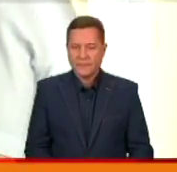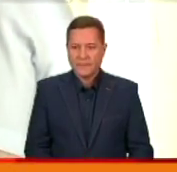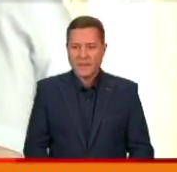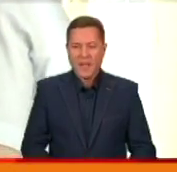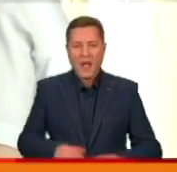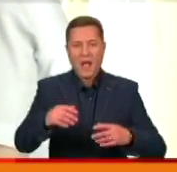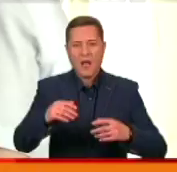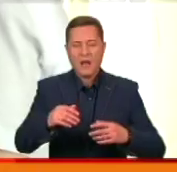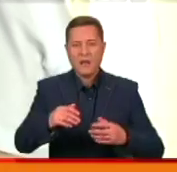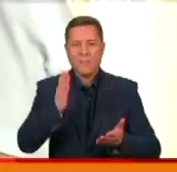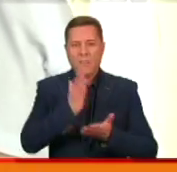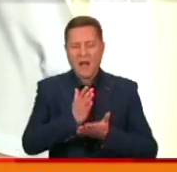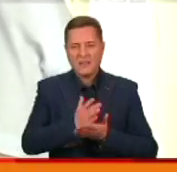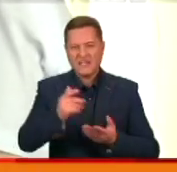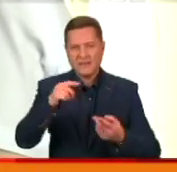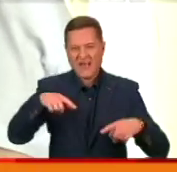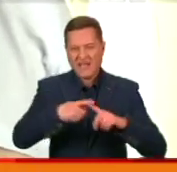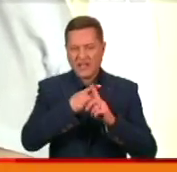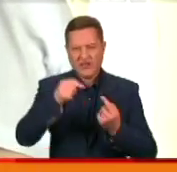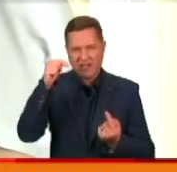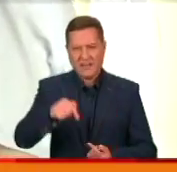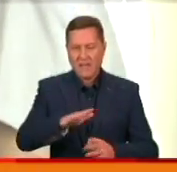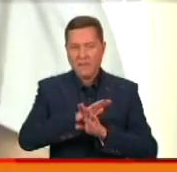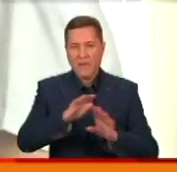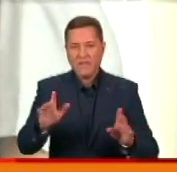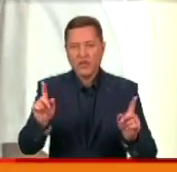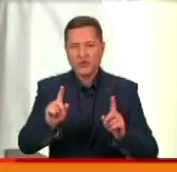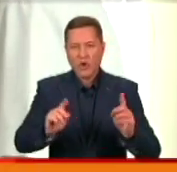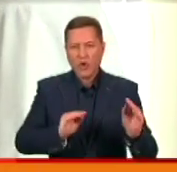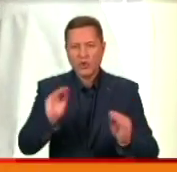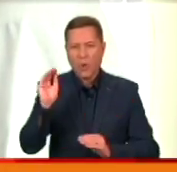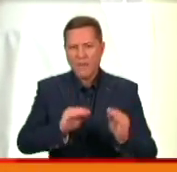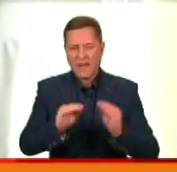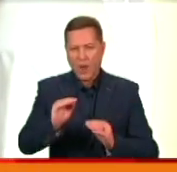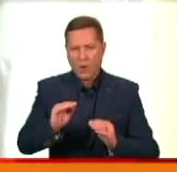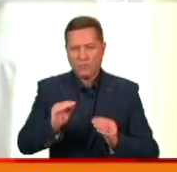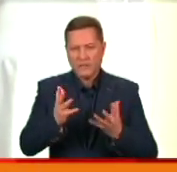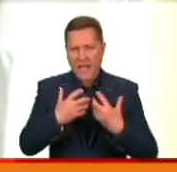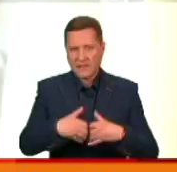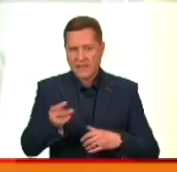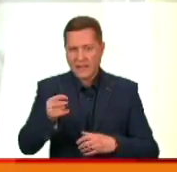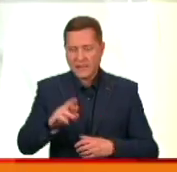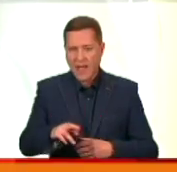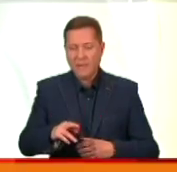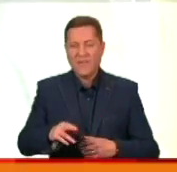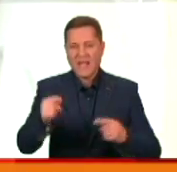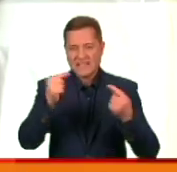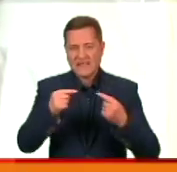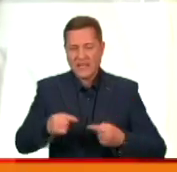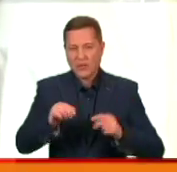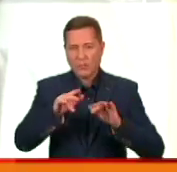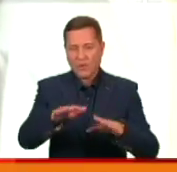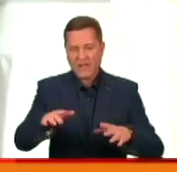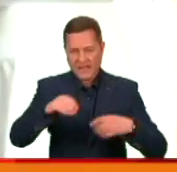технічні невідповідності щодо переобладнання. Згідно проведеного експертизи